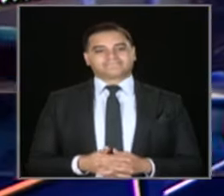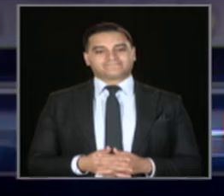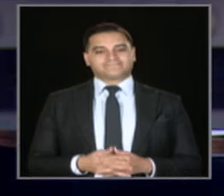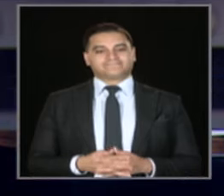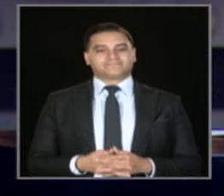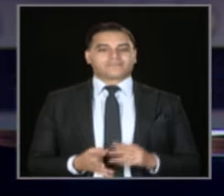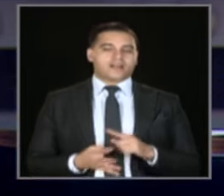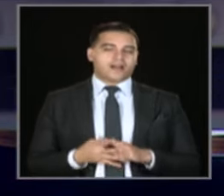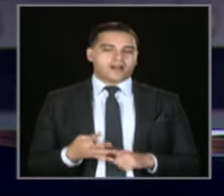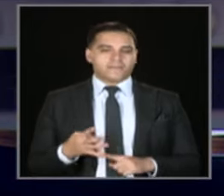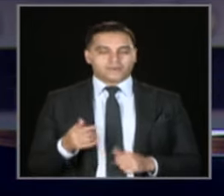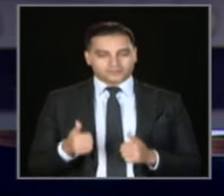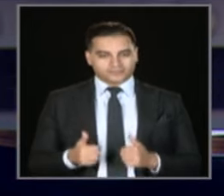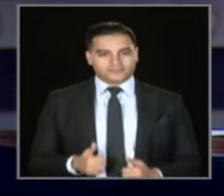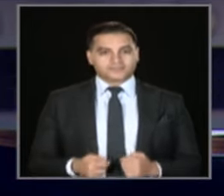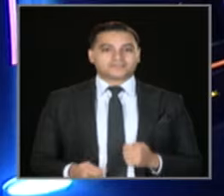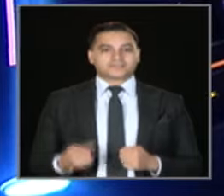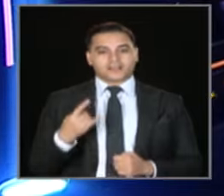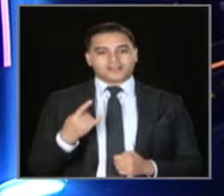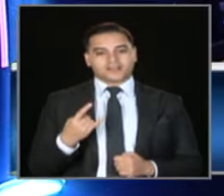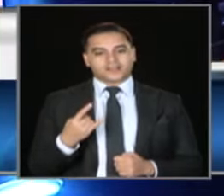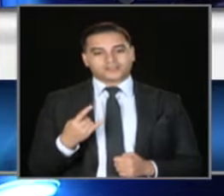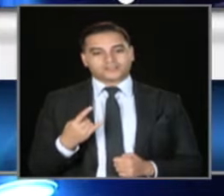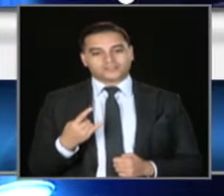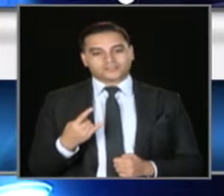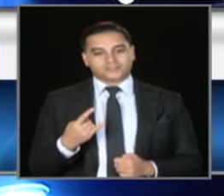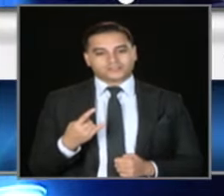أربع اختيارات بزائد 20 أو ناقص 10: